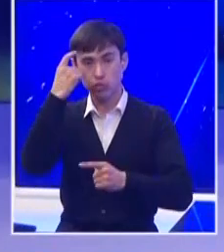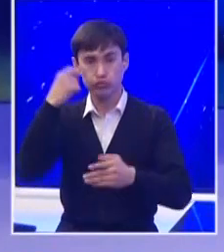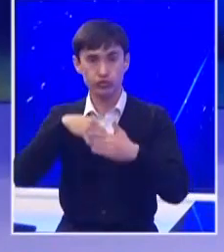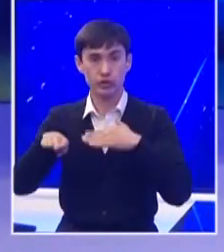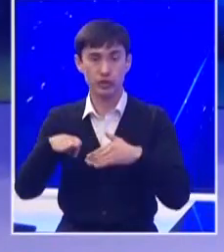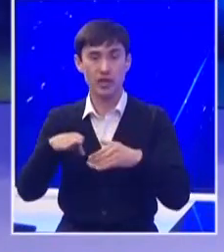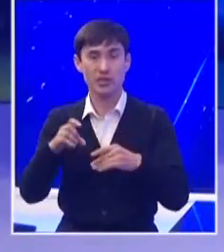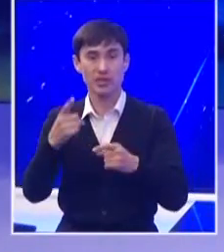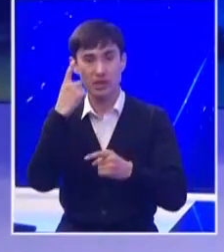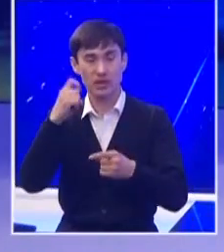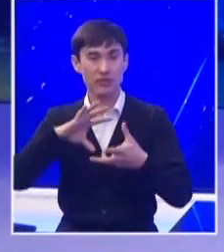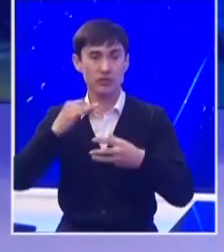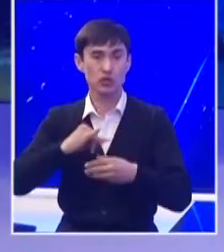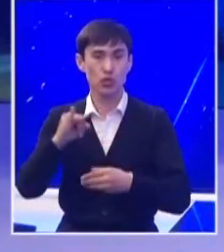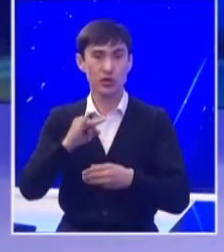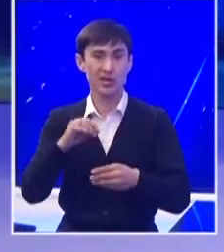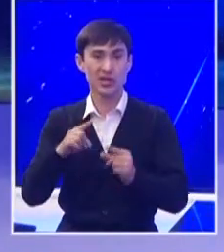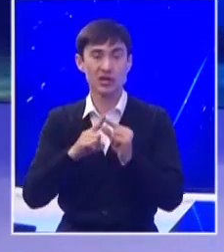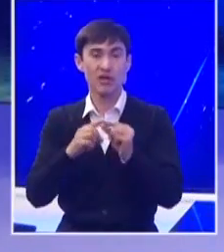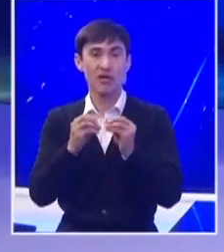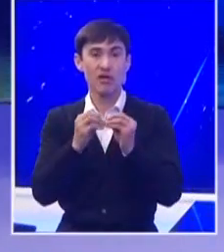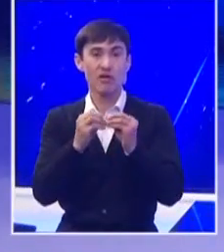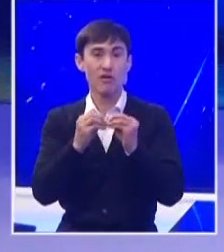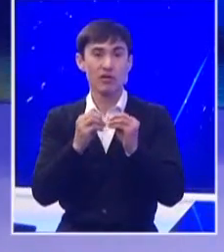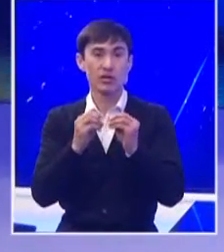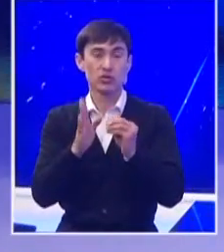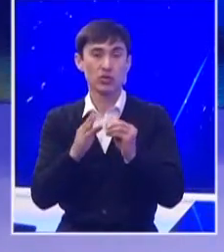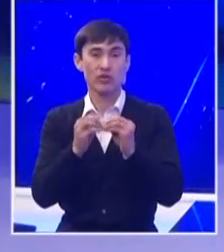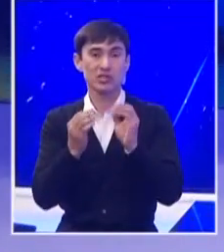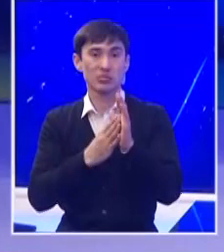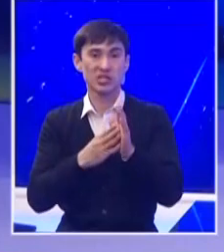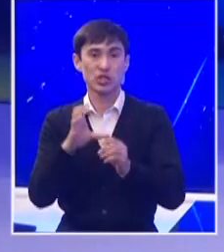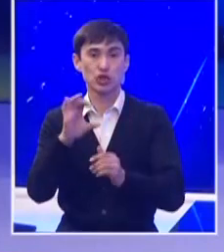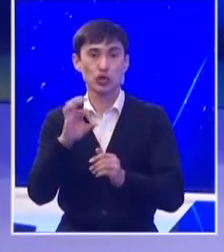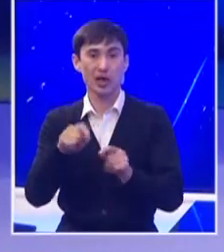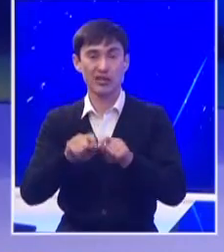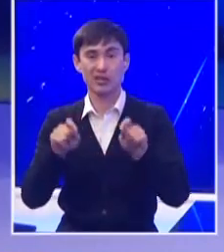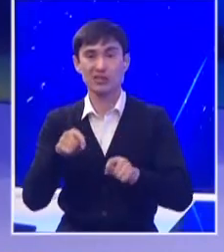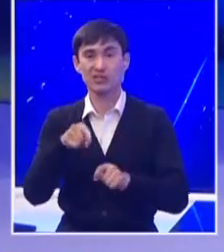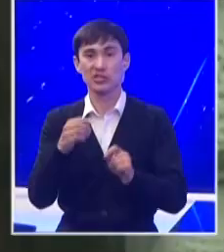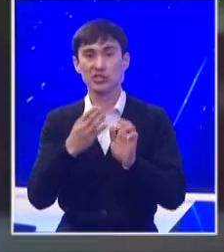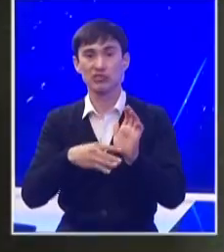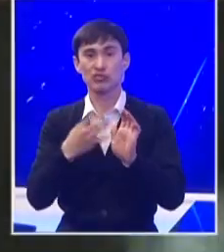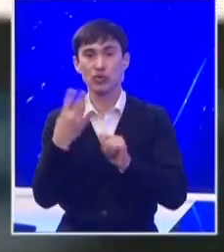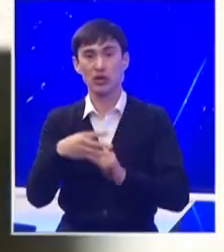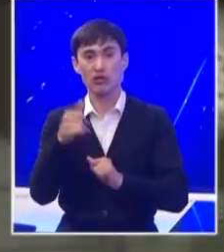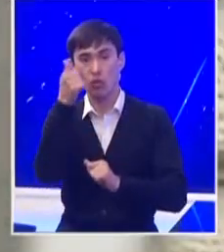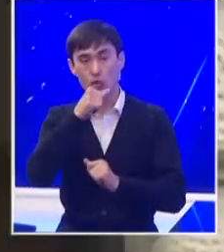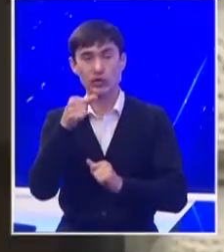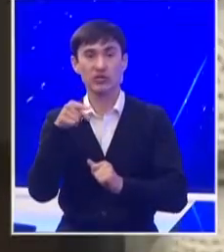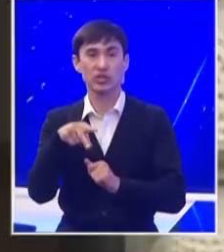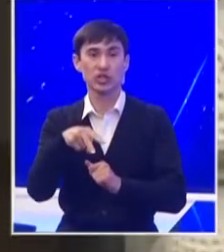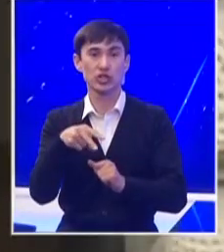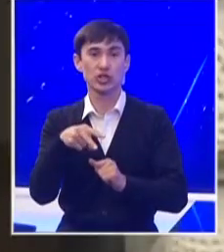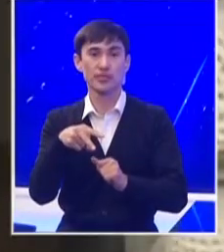клиентских данных в истории. Речь идет о 18 счетах, открытых с 1940-х по 2010-е годы. На них